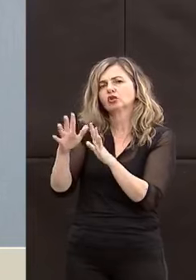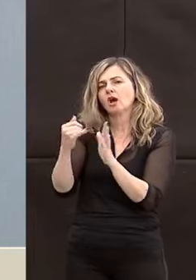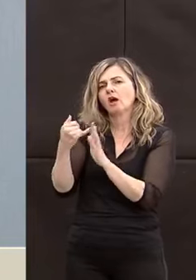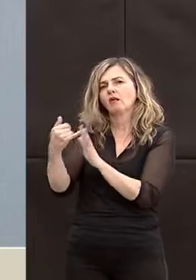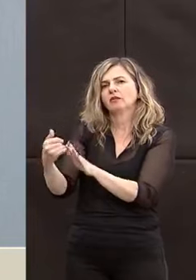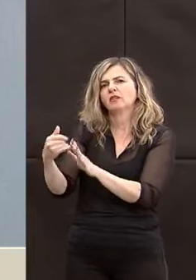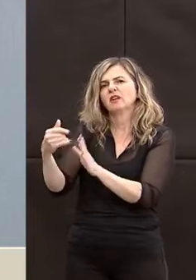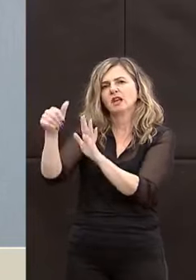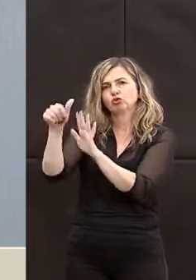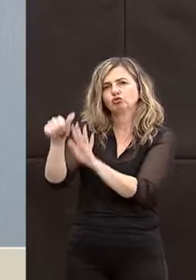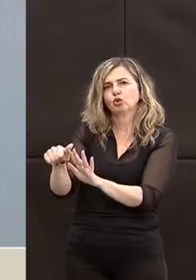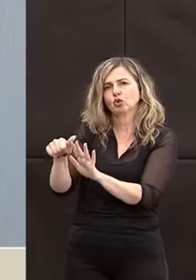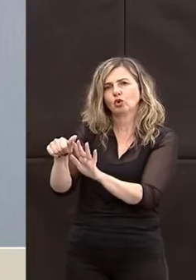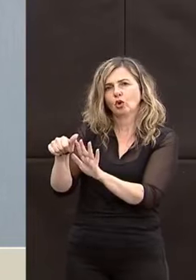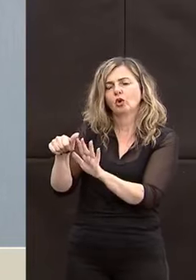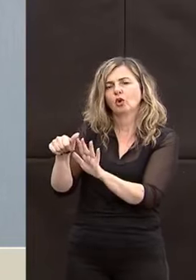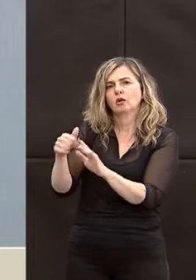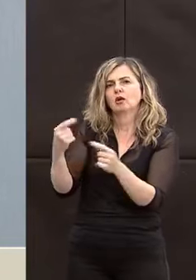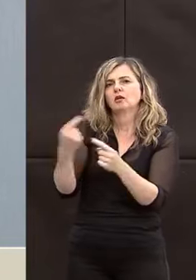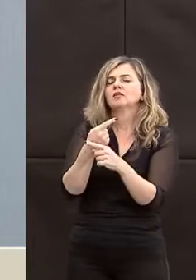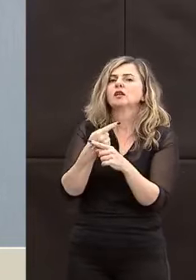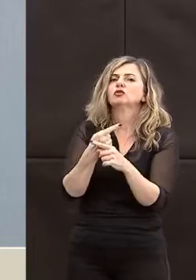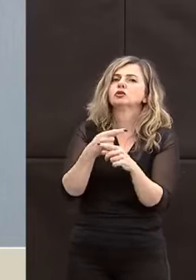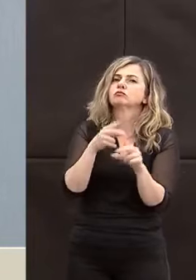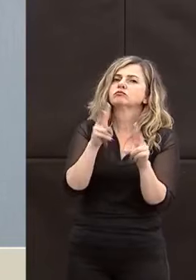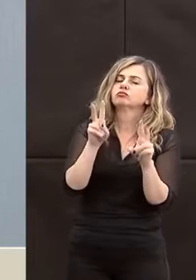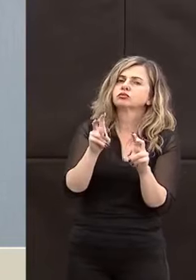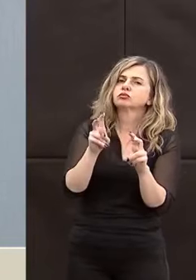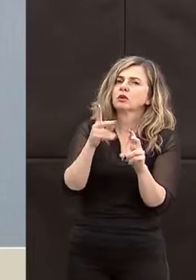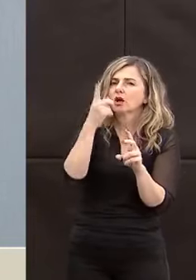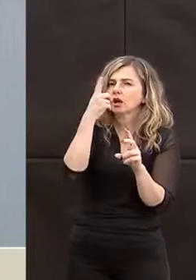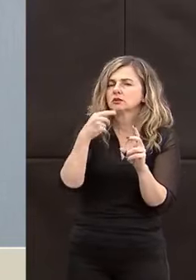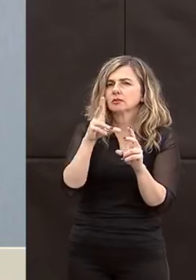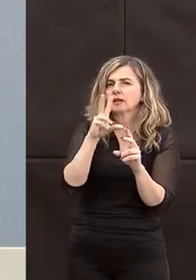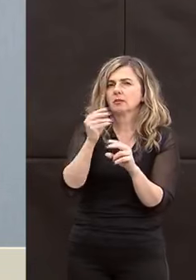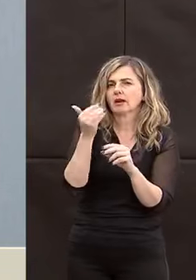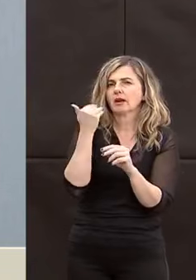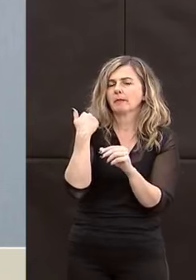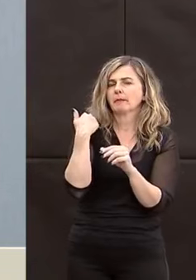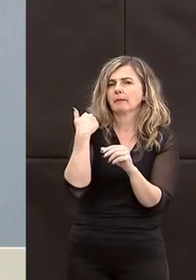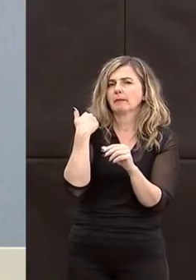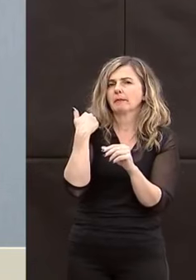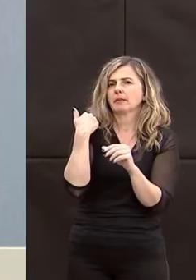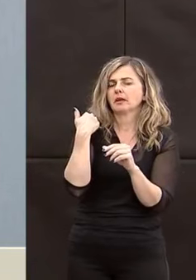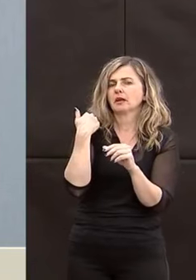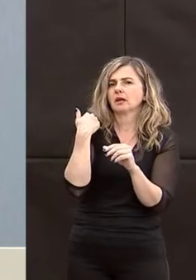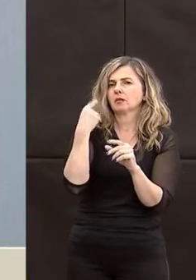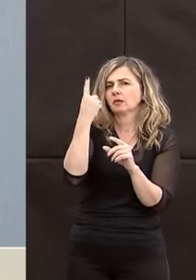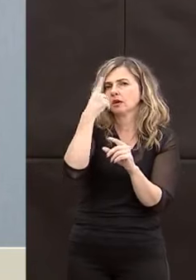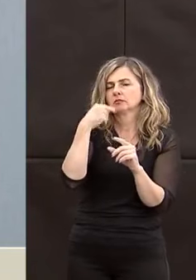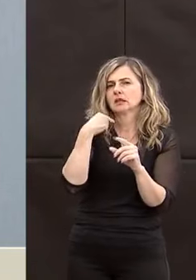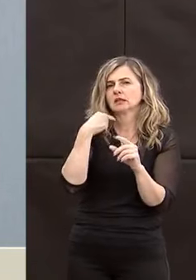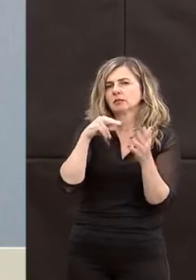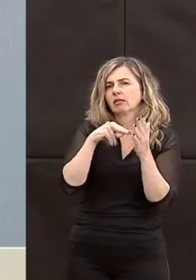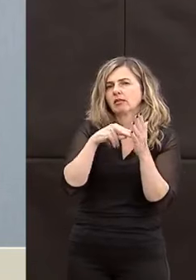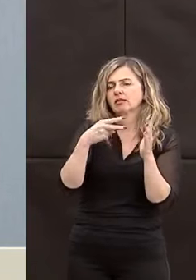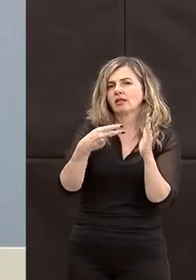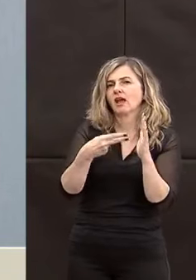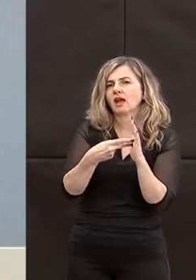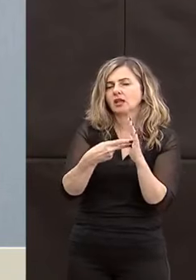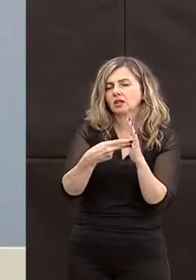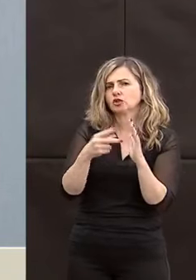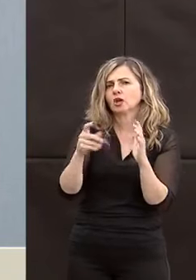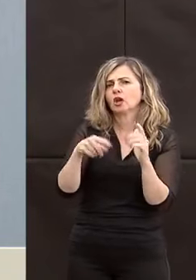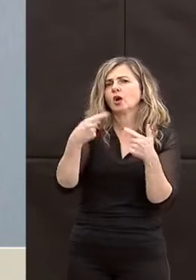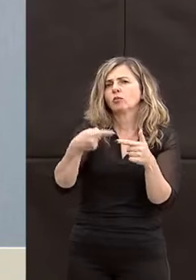fine di giugno per quanto riguarda poi i due aspetti di cui si parlava prima sono aspetti tecnici di cui nei